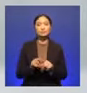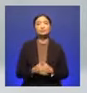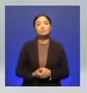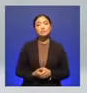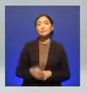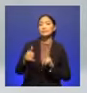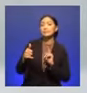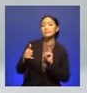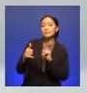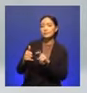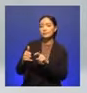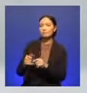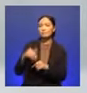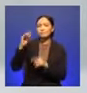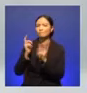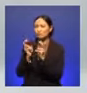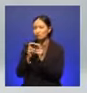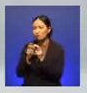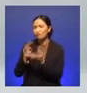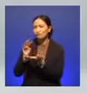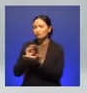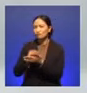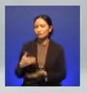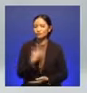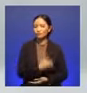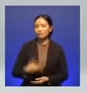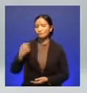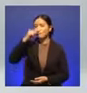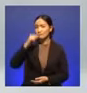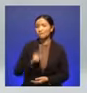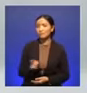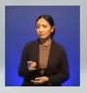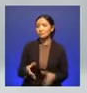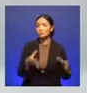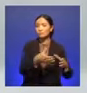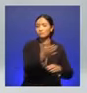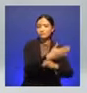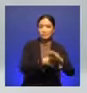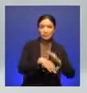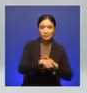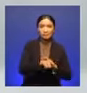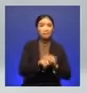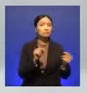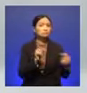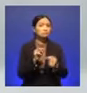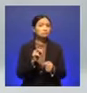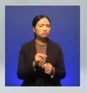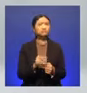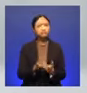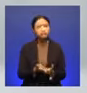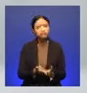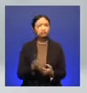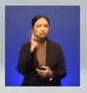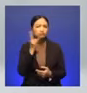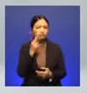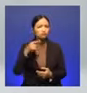อบถามไปทางพี่กระรอกมูลนิธิสุขภาพไทยค่ะว่ากลุ่มคนพิการที่เป็นคนที่มีความหลากหลายทางเพ